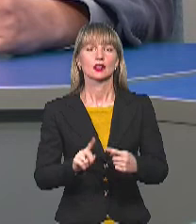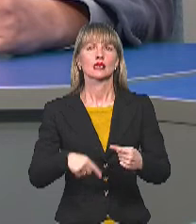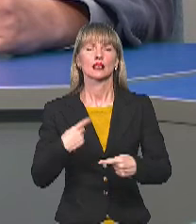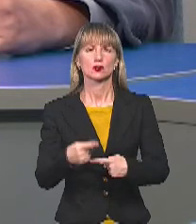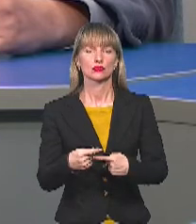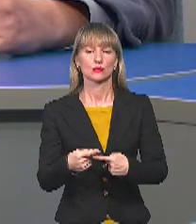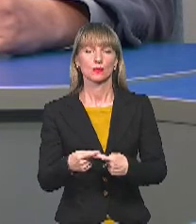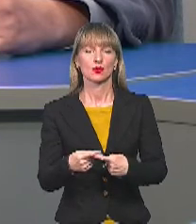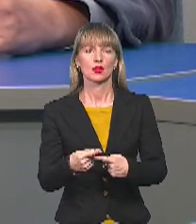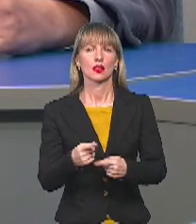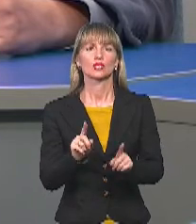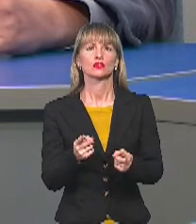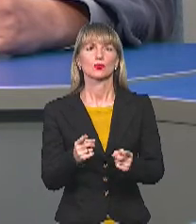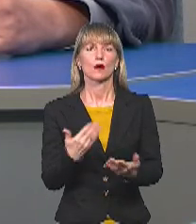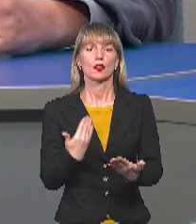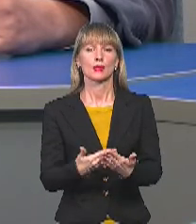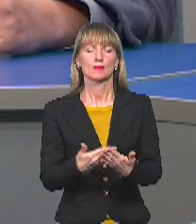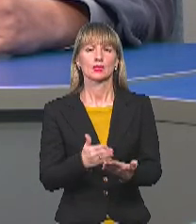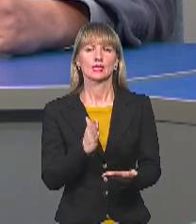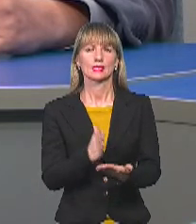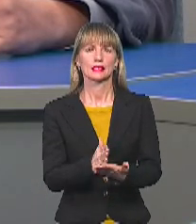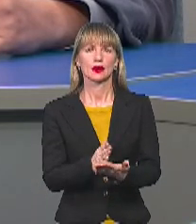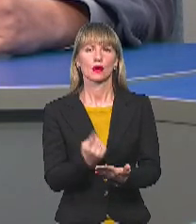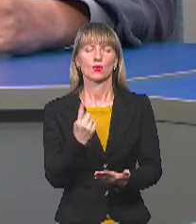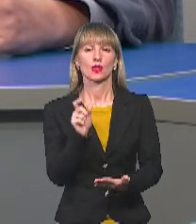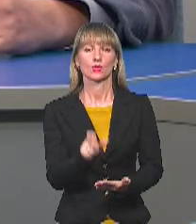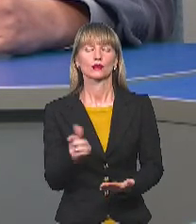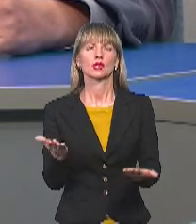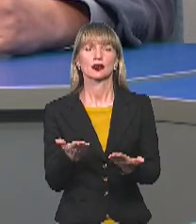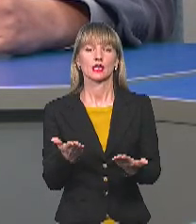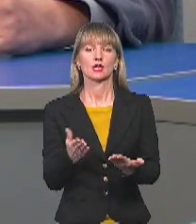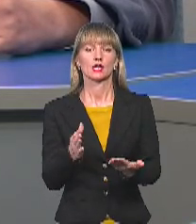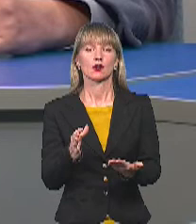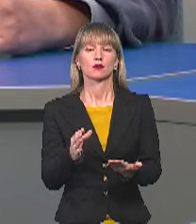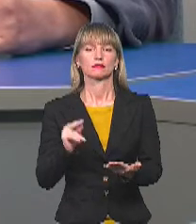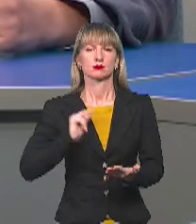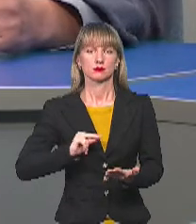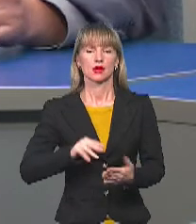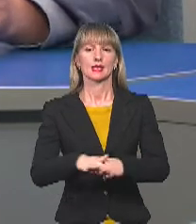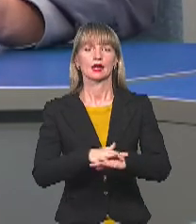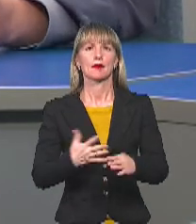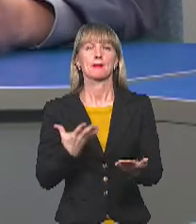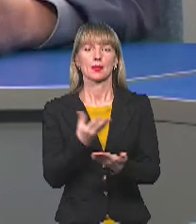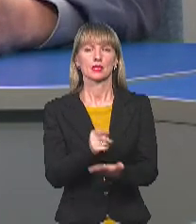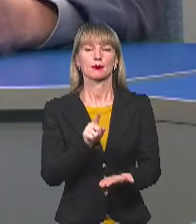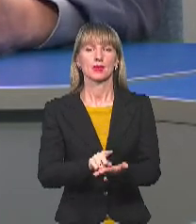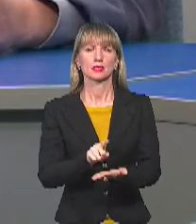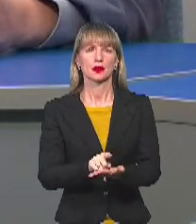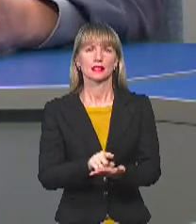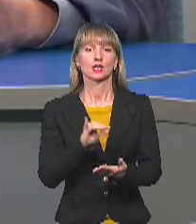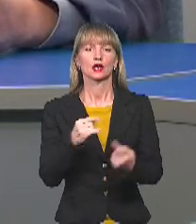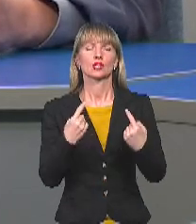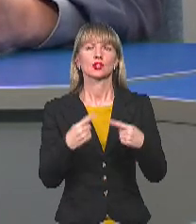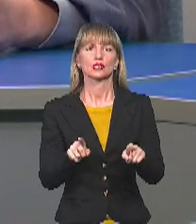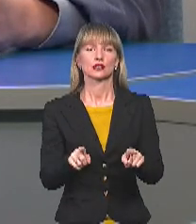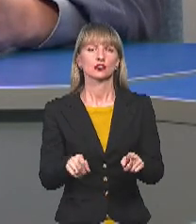Наступна річ. Чому, наприклад, є одні люди, які офіційно торгують в ринку, сплачують податки, та інші